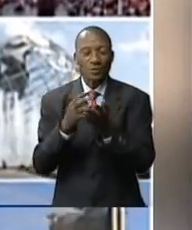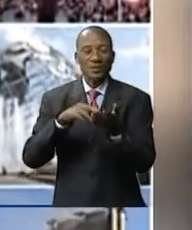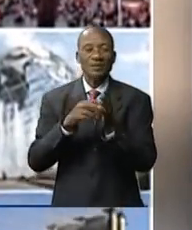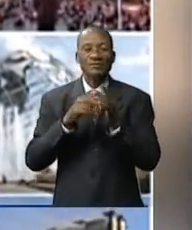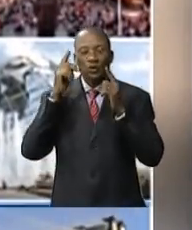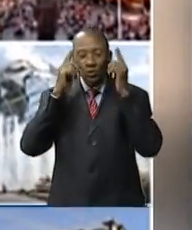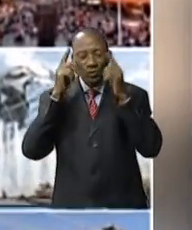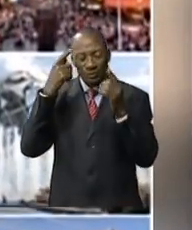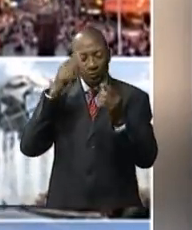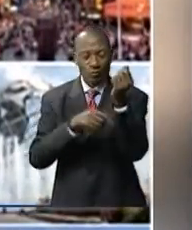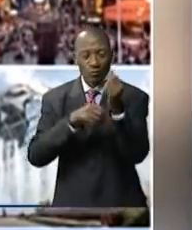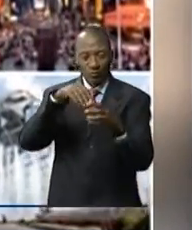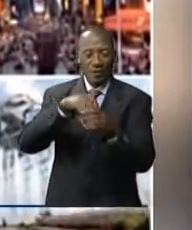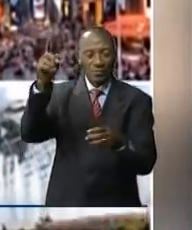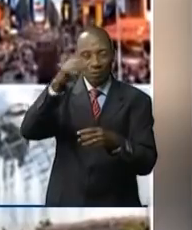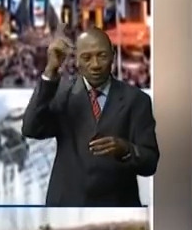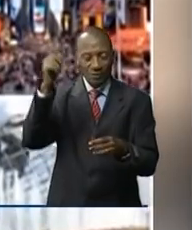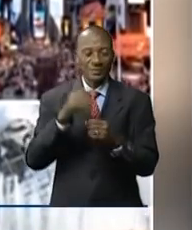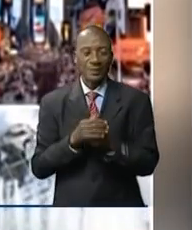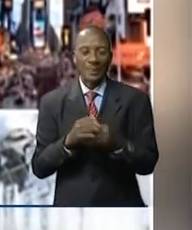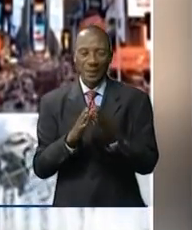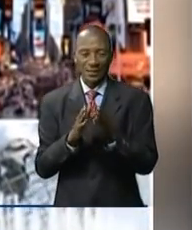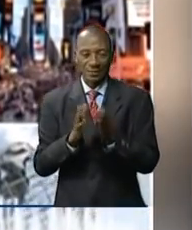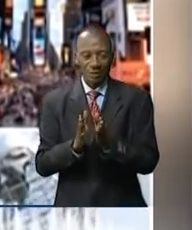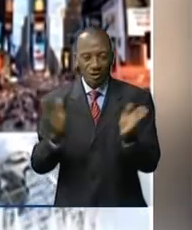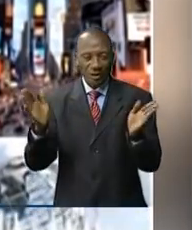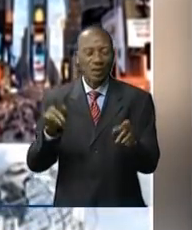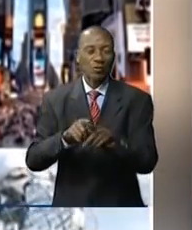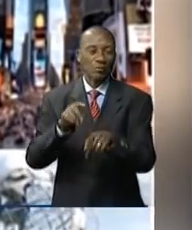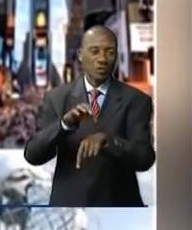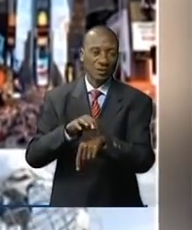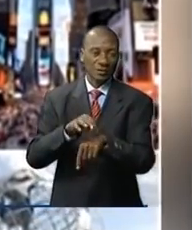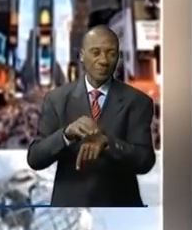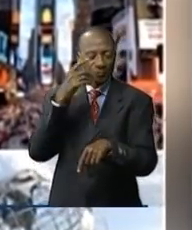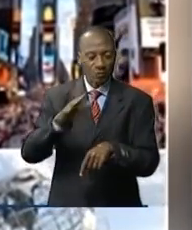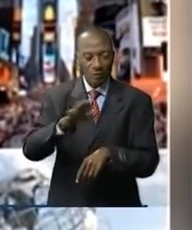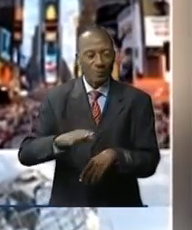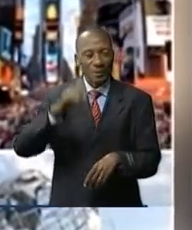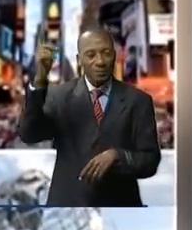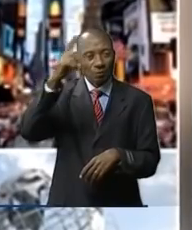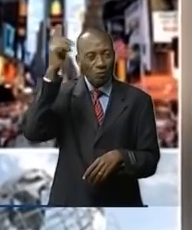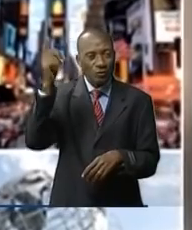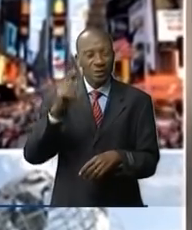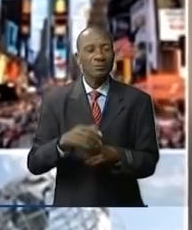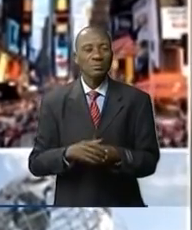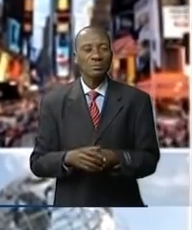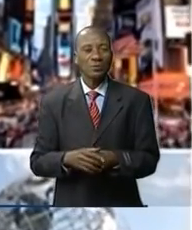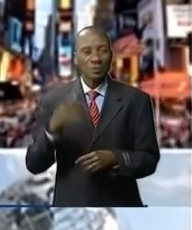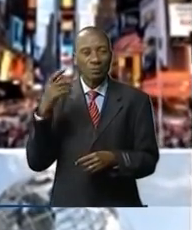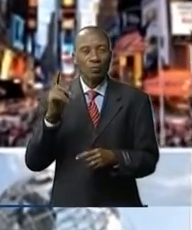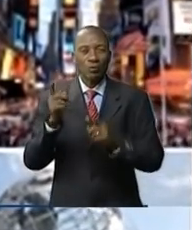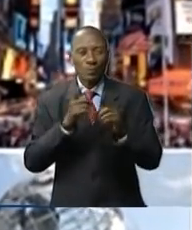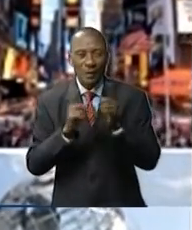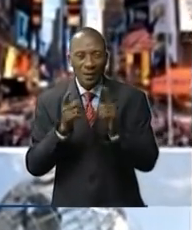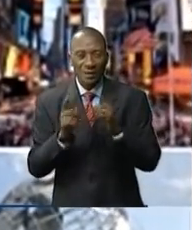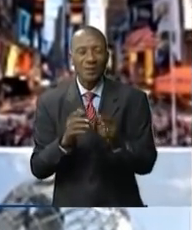planète. L'Assemblée générale est aussi une opportunité pour les nations du monde de se mettre ensemble pour construire des